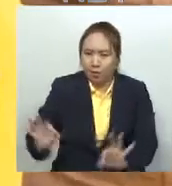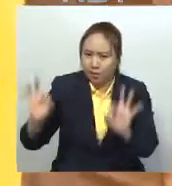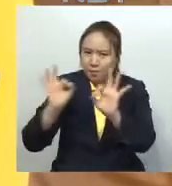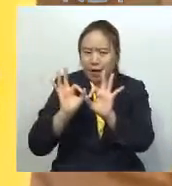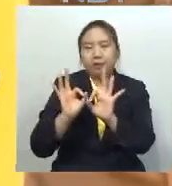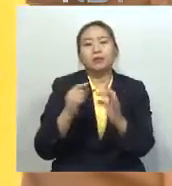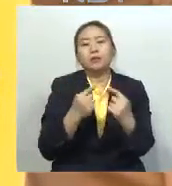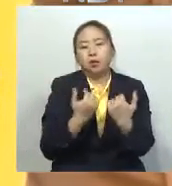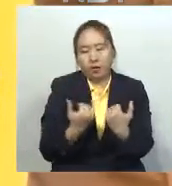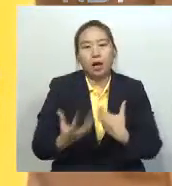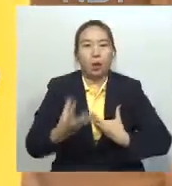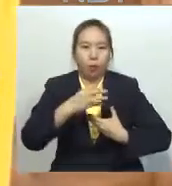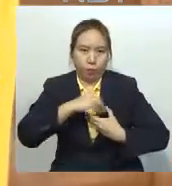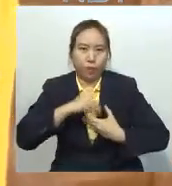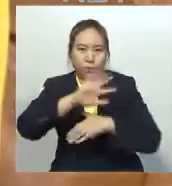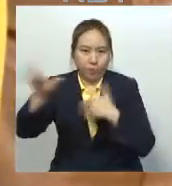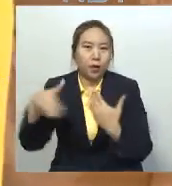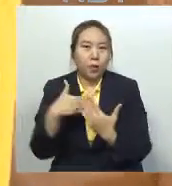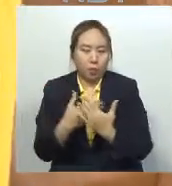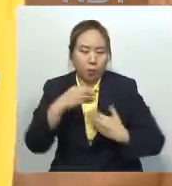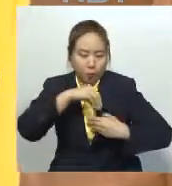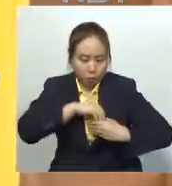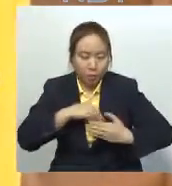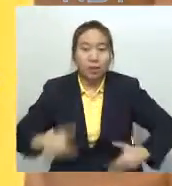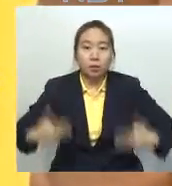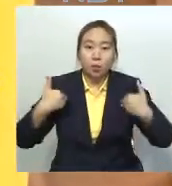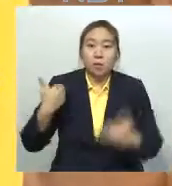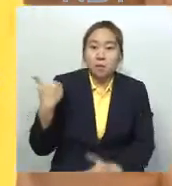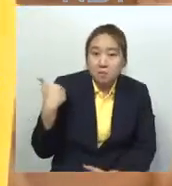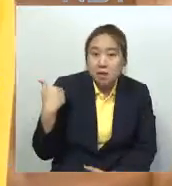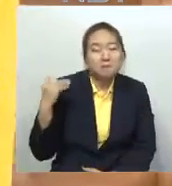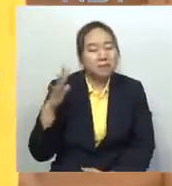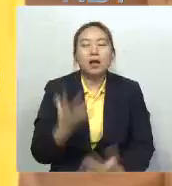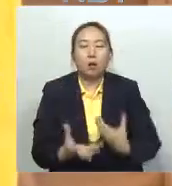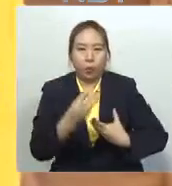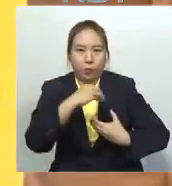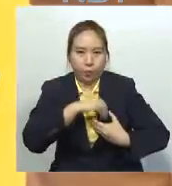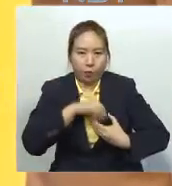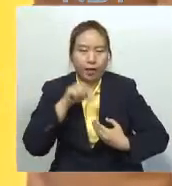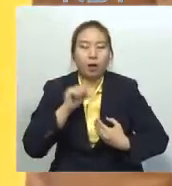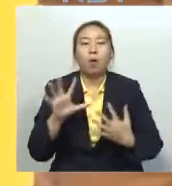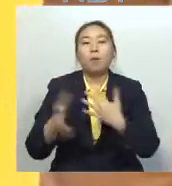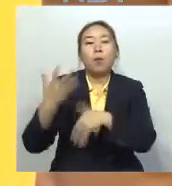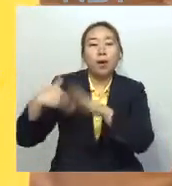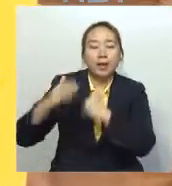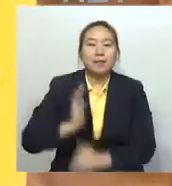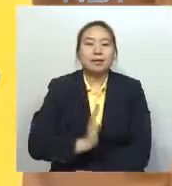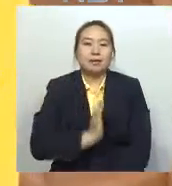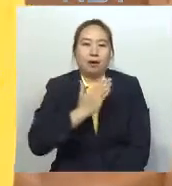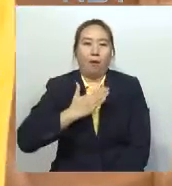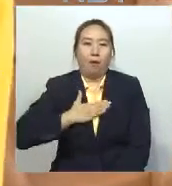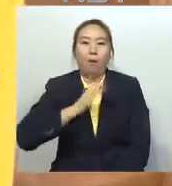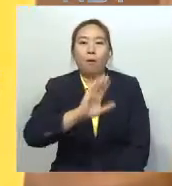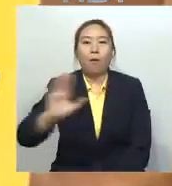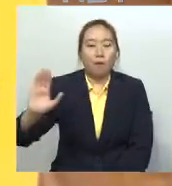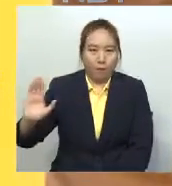งเหล่านี้ก็อยู่กับพวกเราทุกคนไม่ว่าจะมีชีวิตอยู่หรือไม่มีชีวิตอยู่สิ่งเหล่านี้ก็คือประวัติศาสตร์ของแต่ละคนคือเกียรติยศที่